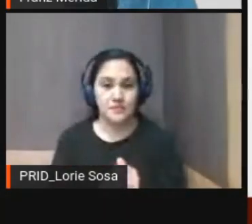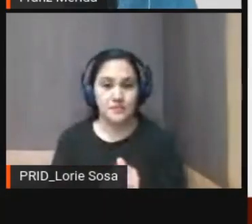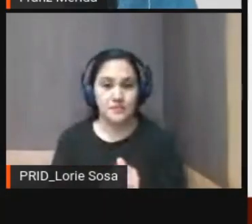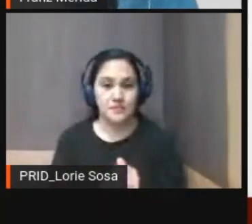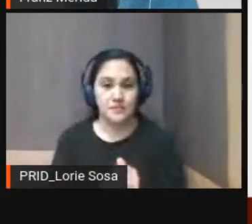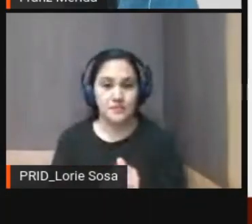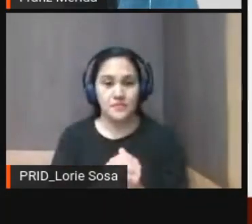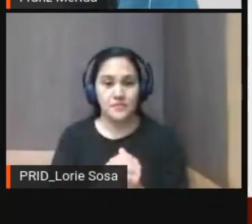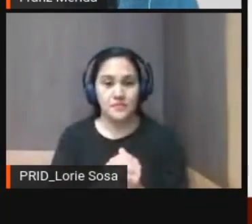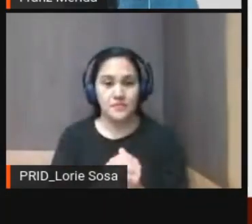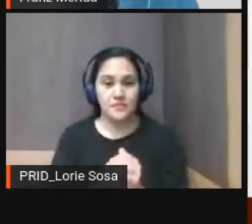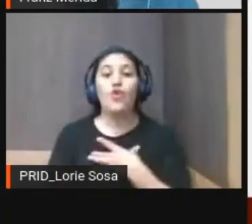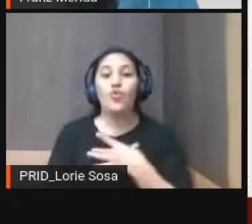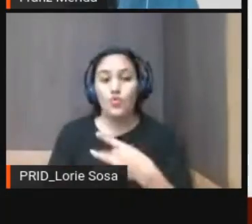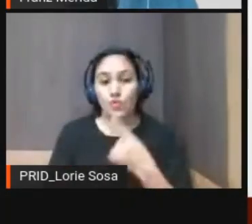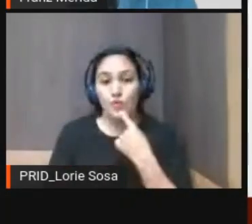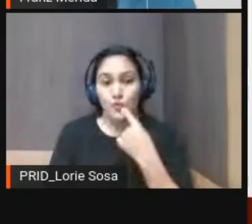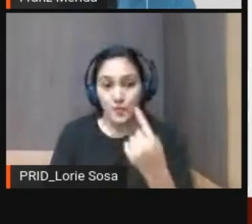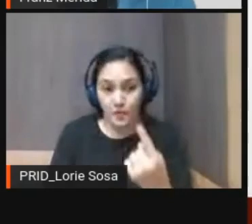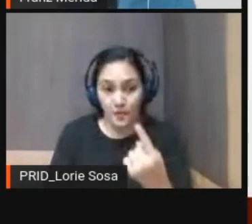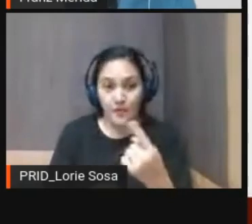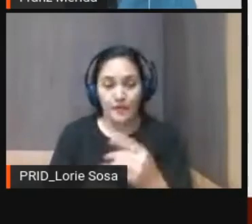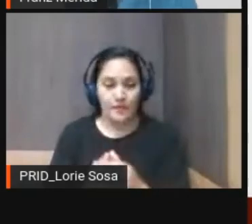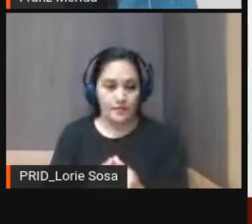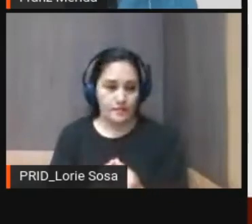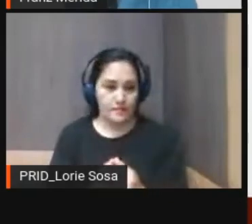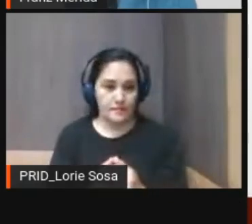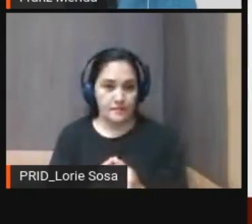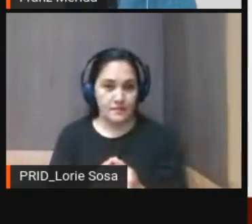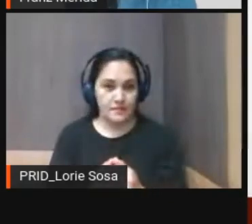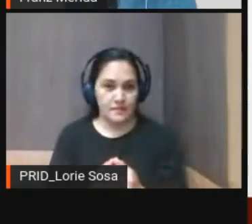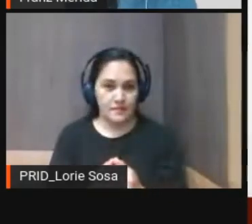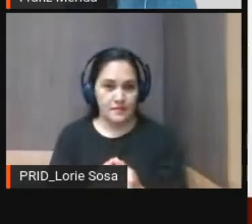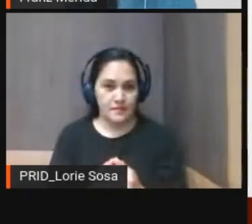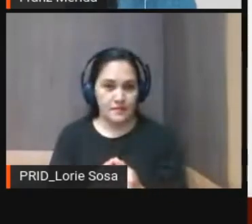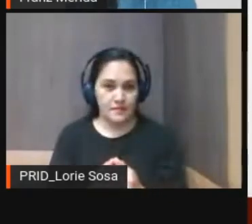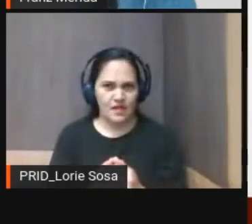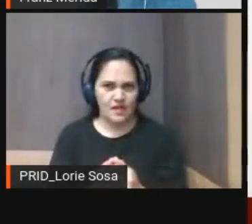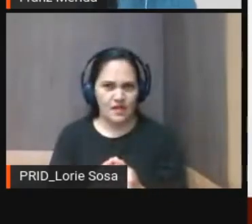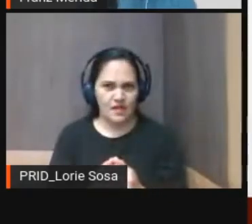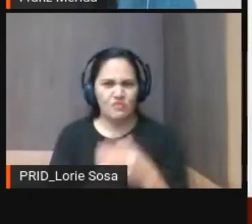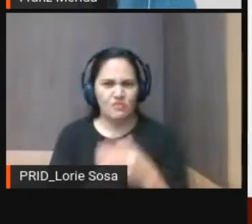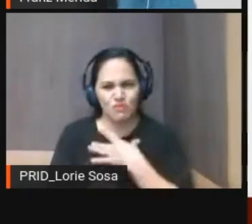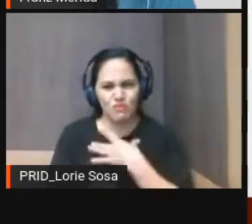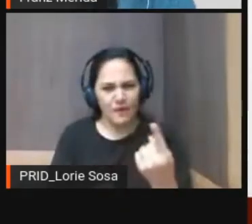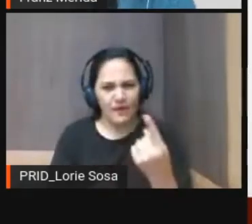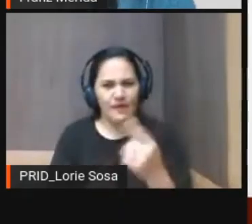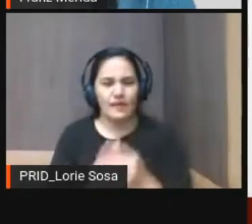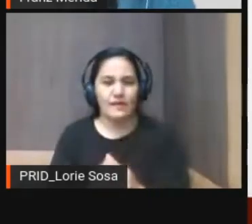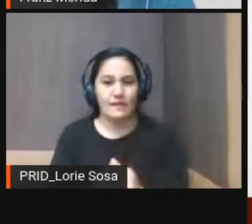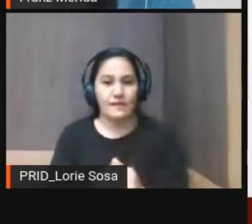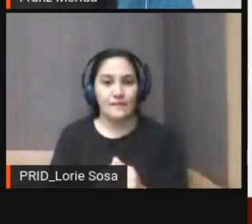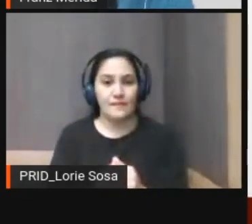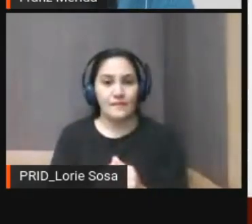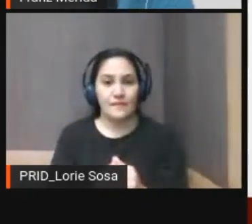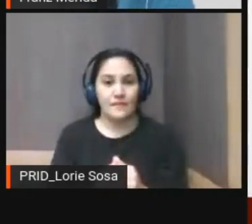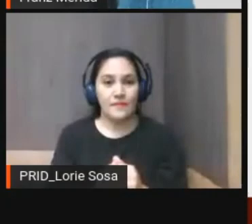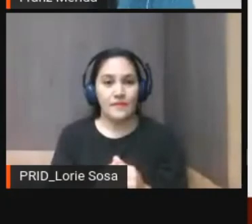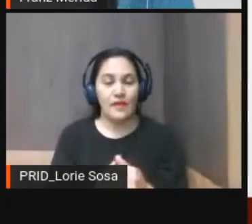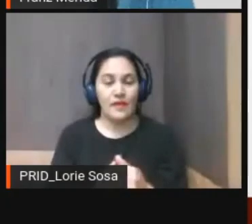sabihin that what I'm trying to say here is that tayo hong mga